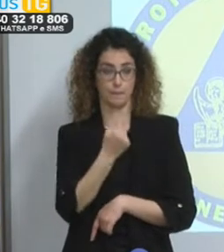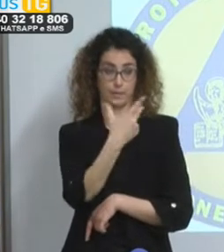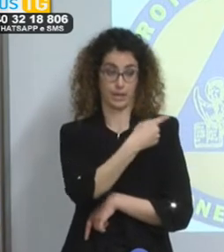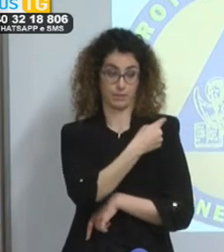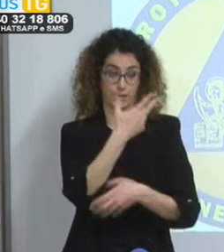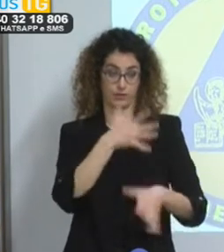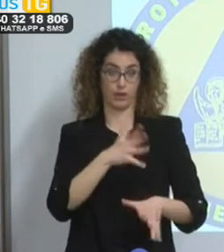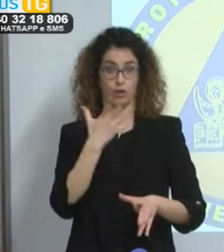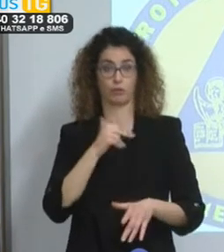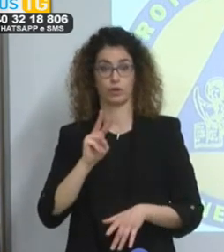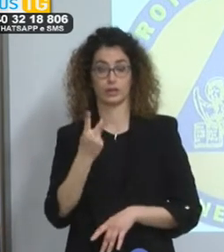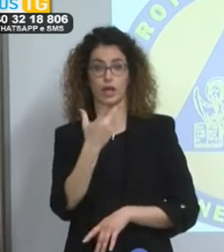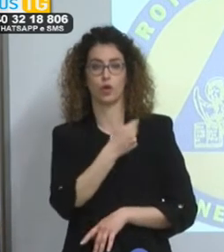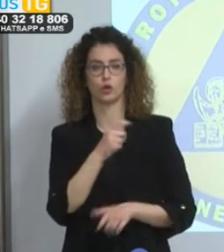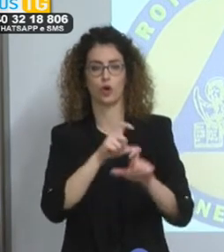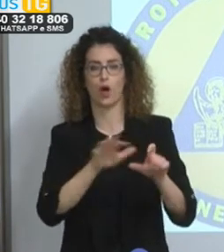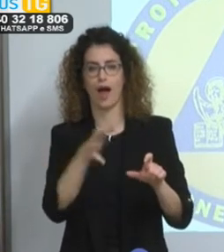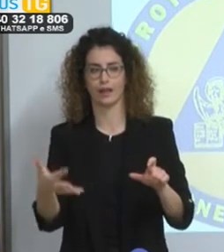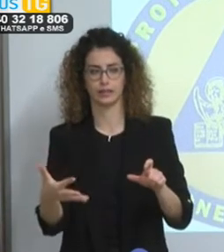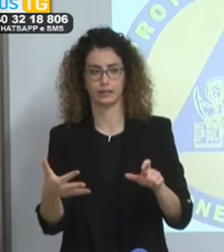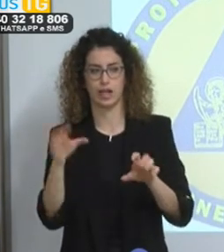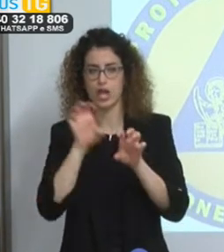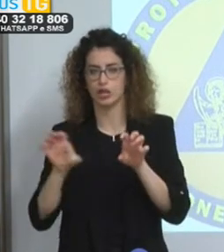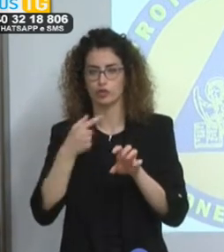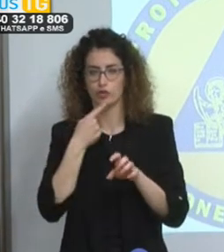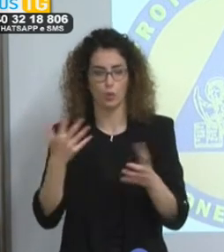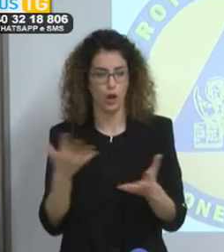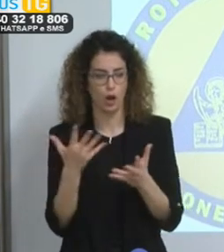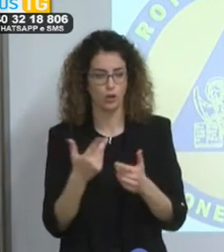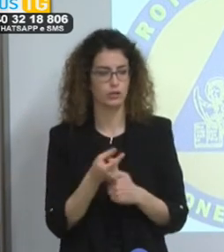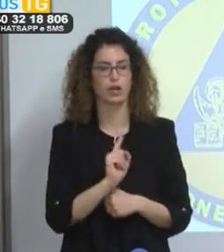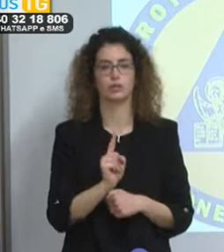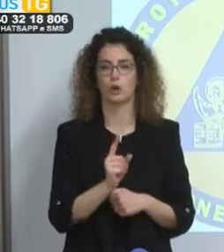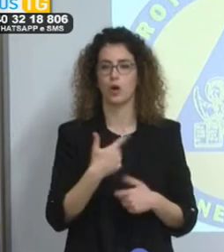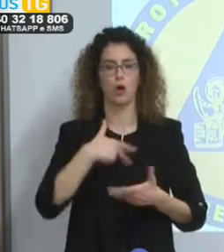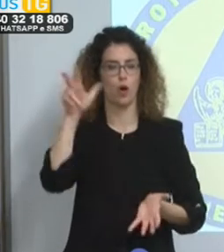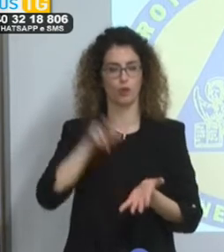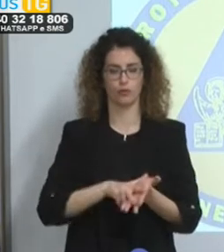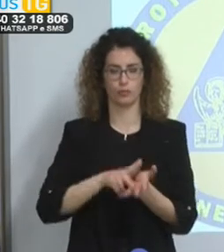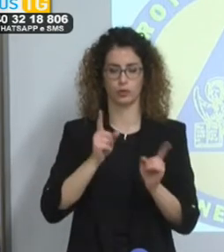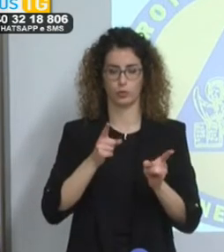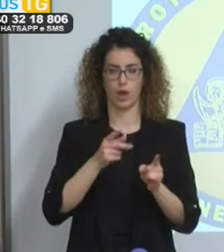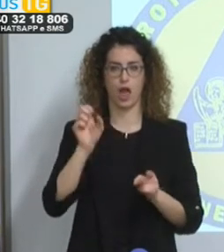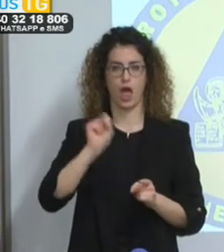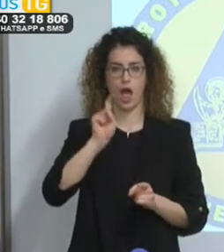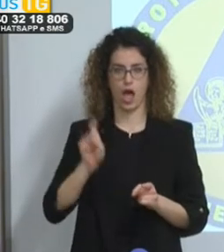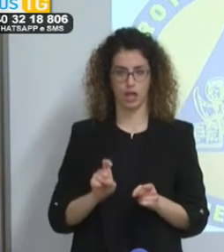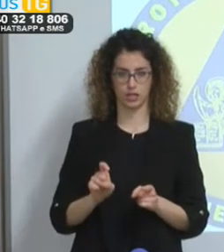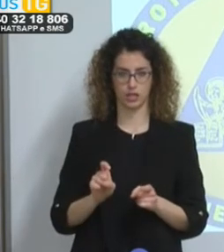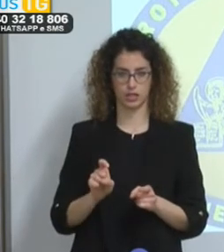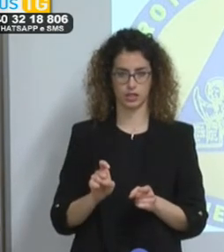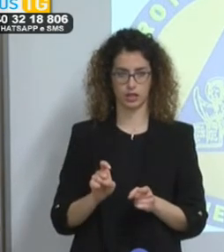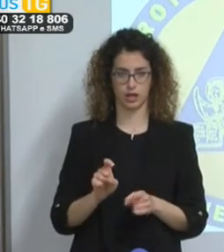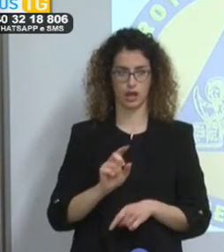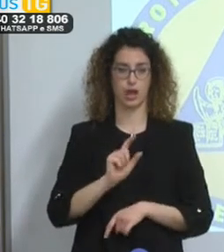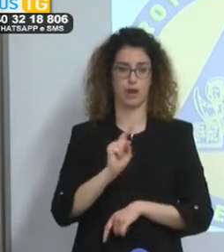con AstraZeneca con altri vaccini. A voi regioni è stato detto qualcosa? No. Per noi è confermato over 60 AstraZeneca, richiamo AstraZeneca